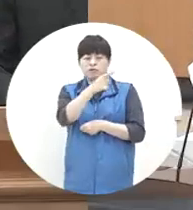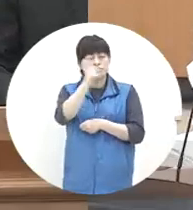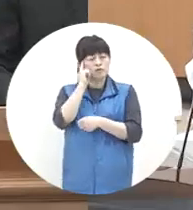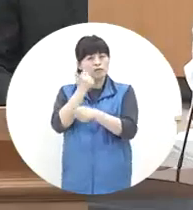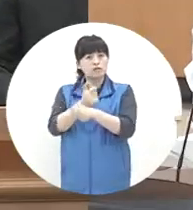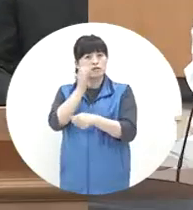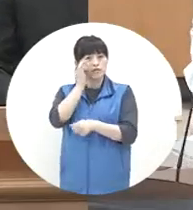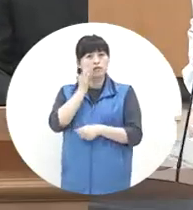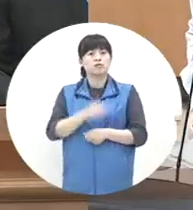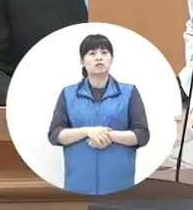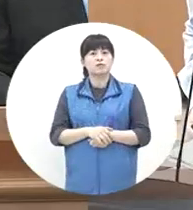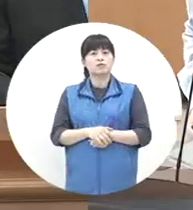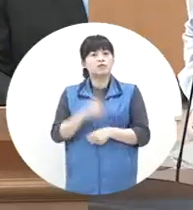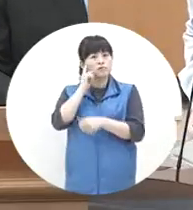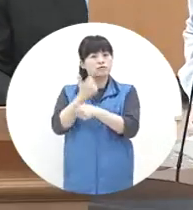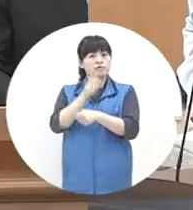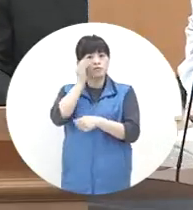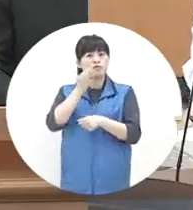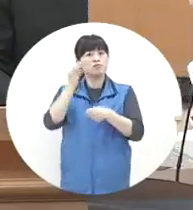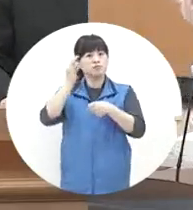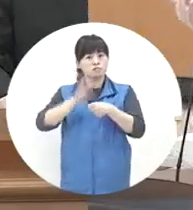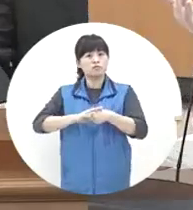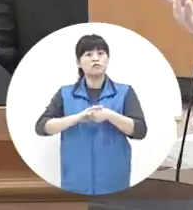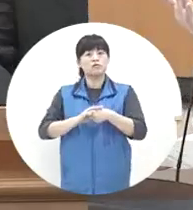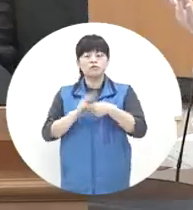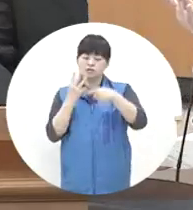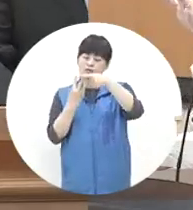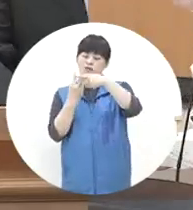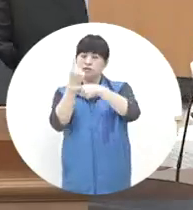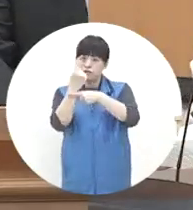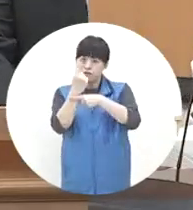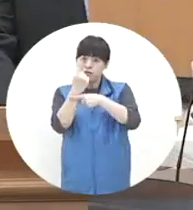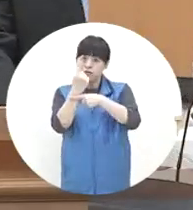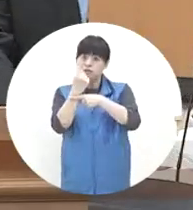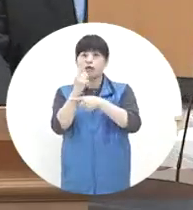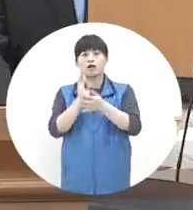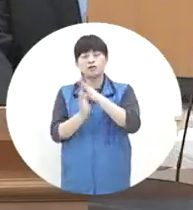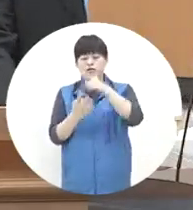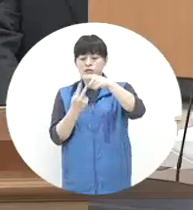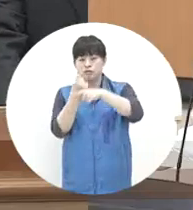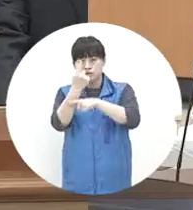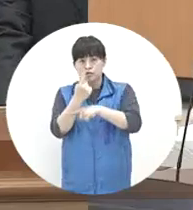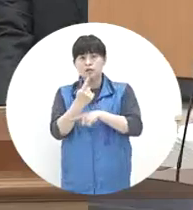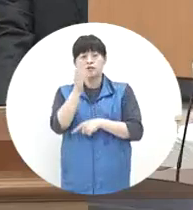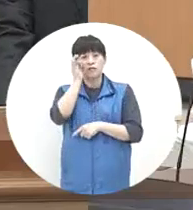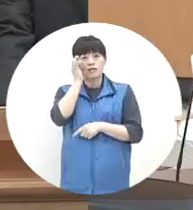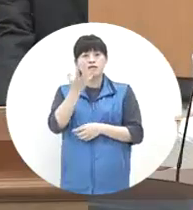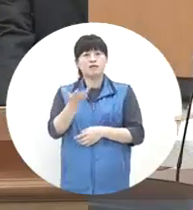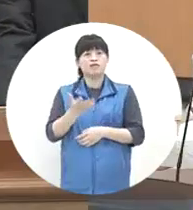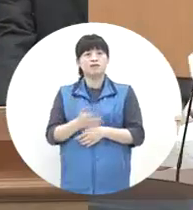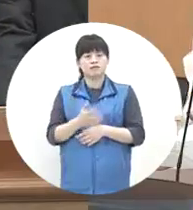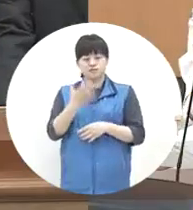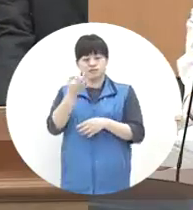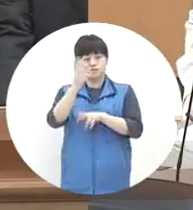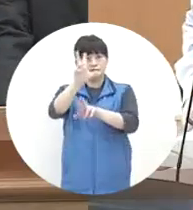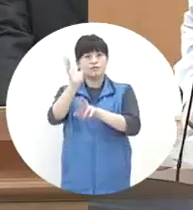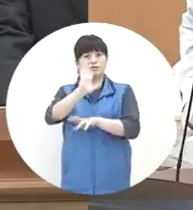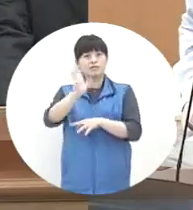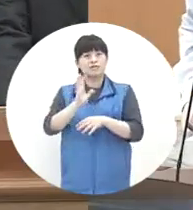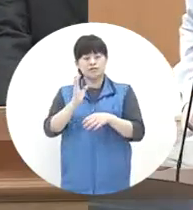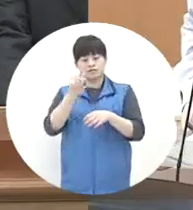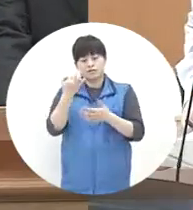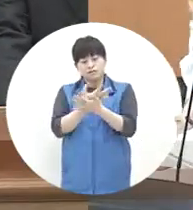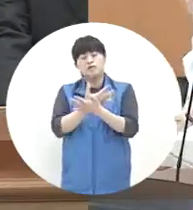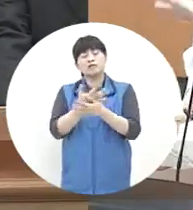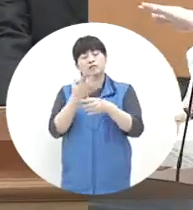下，考虑一下补助三分之一好不好？或补助二分之一好不好？哎，不用全额补助嘛，你钱不够不